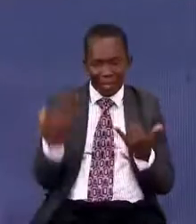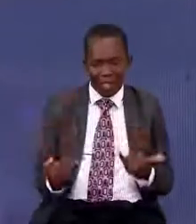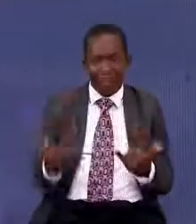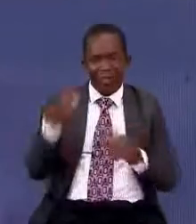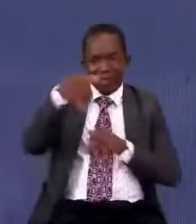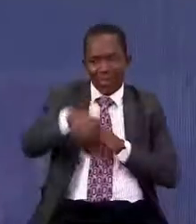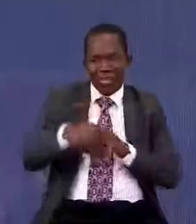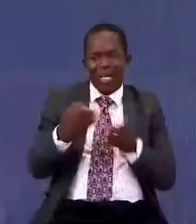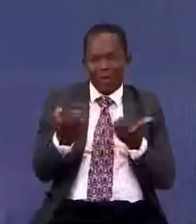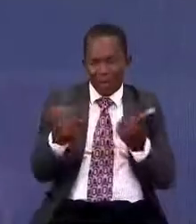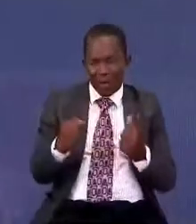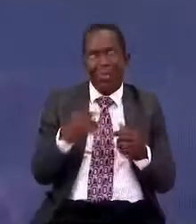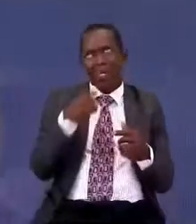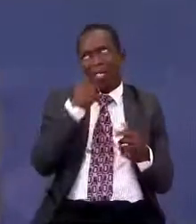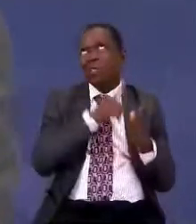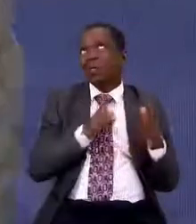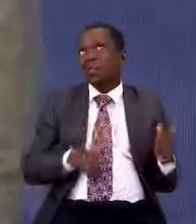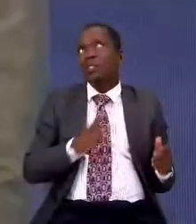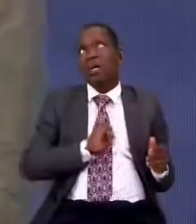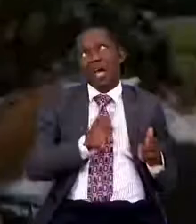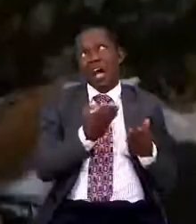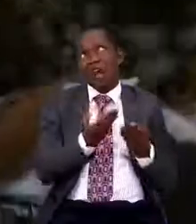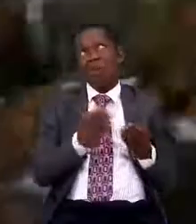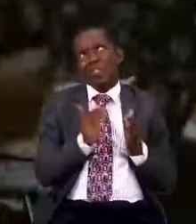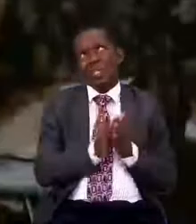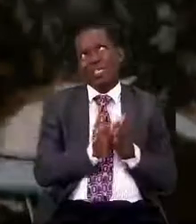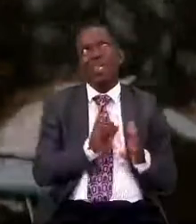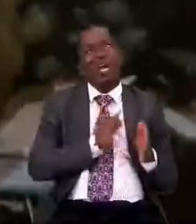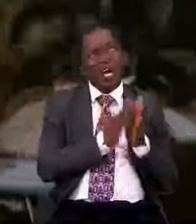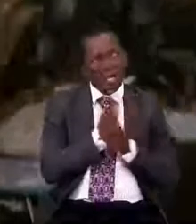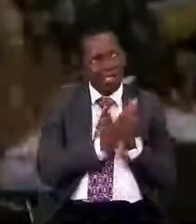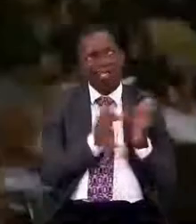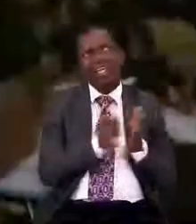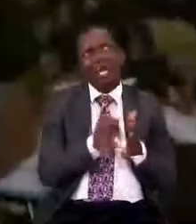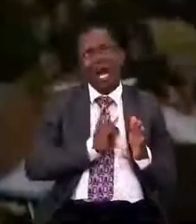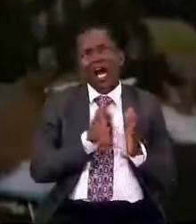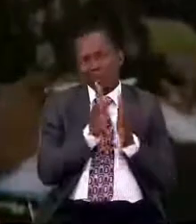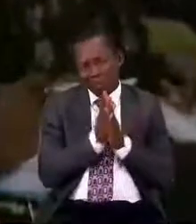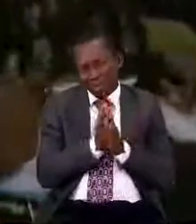oui Seigneur, je prie, sauve-moi. Le salut va descendre dans ton